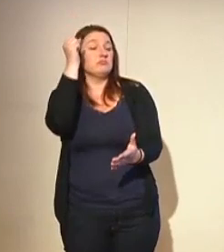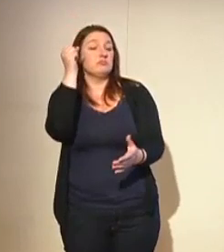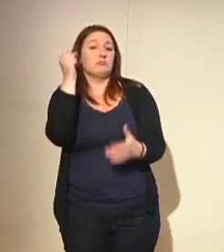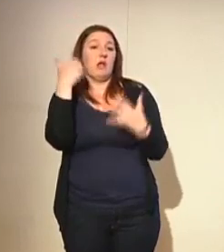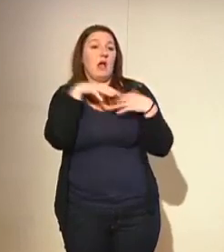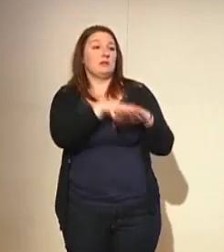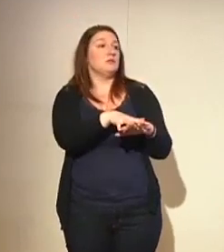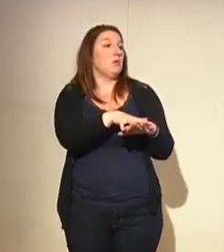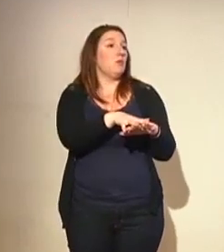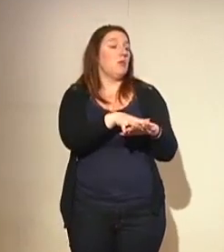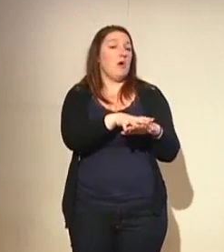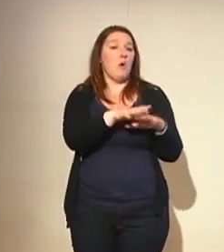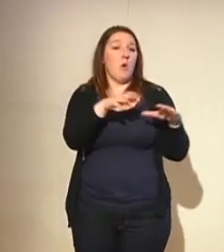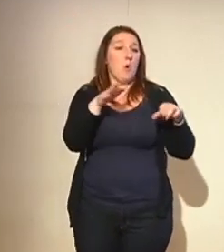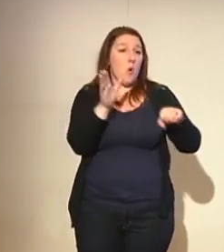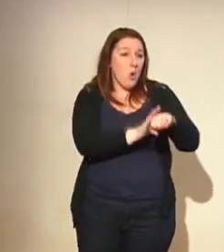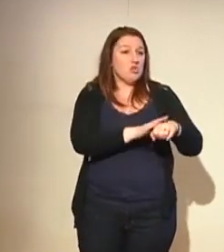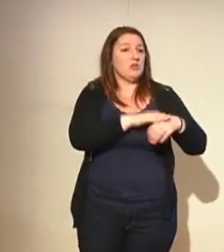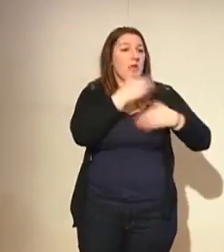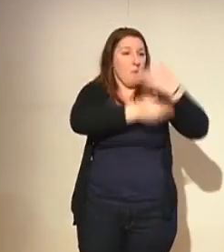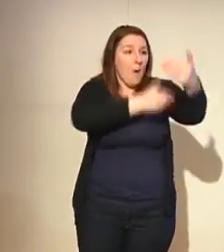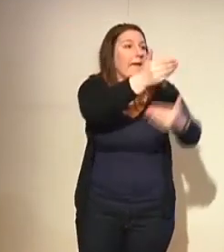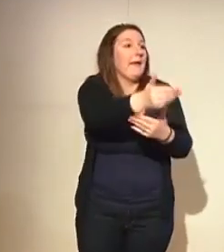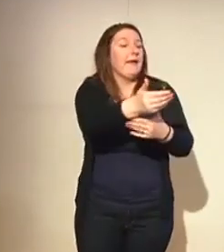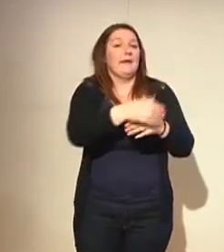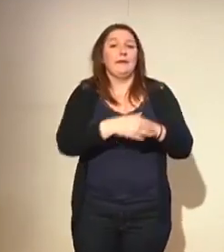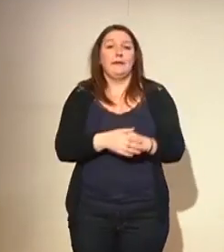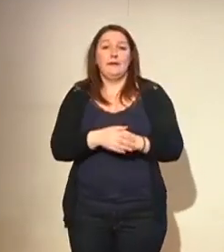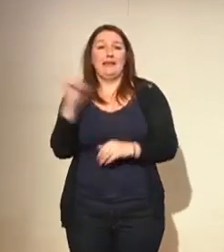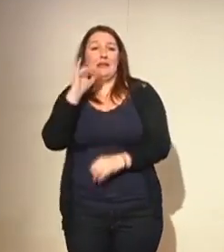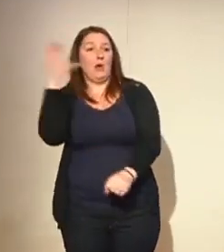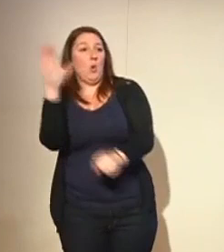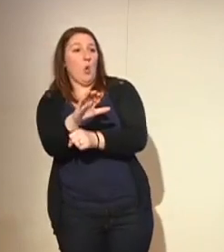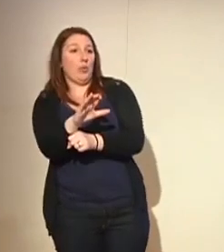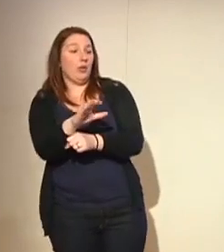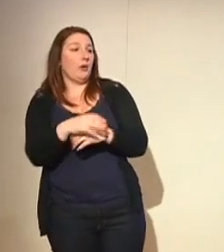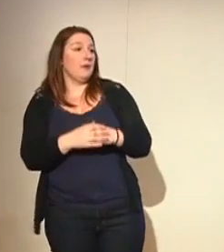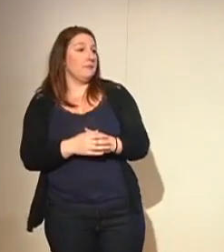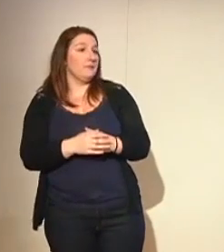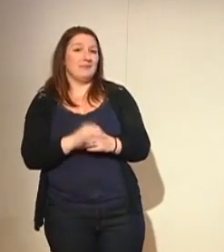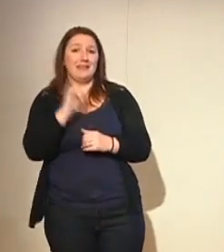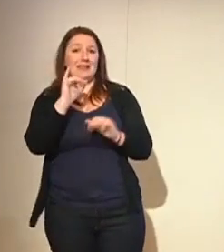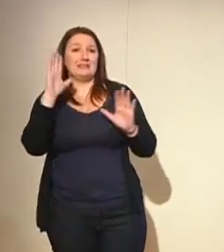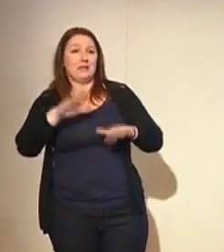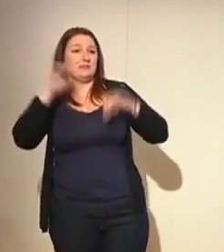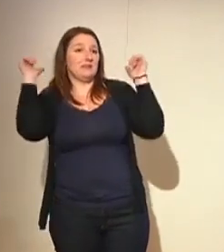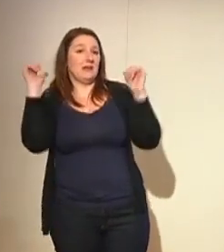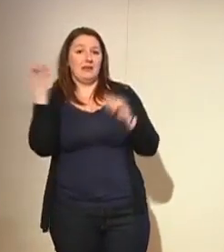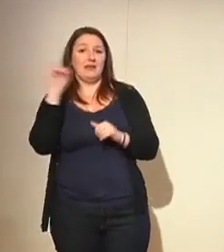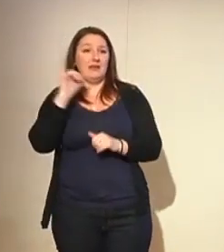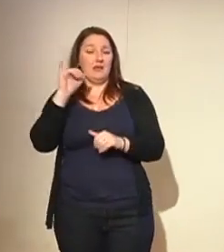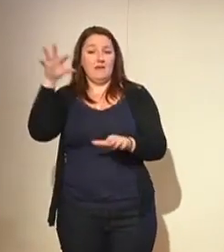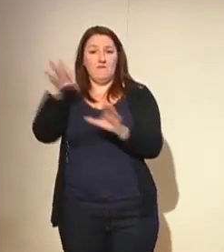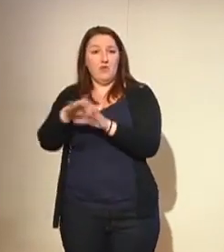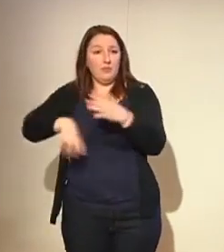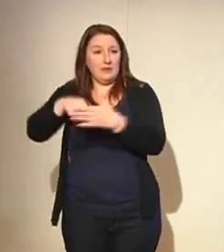rassemblement gauche et progrès qui est contre qui s'abstient qui ne prend pas part